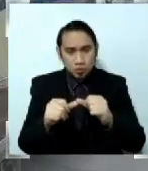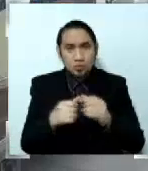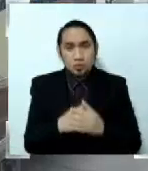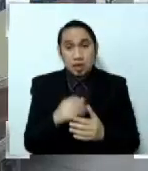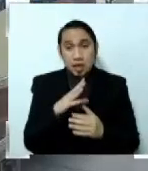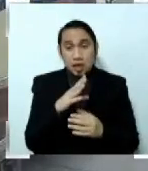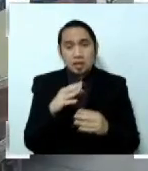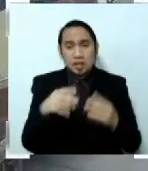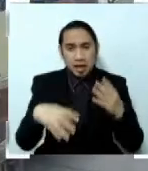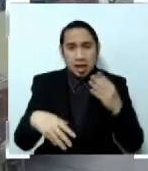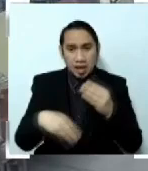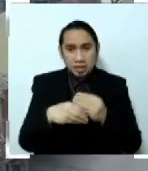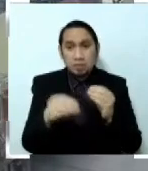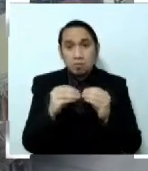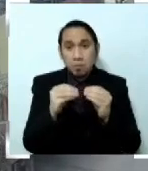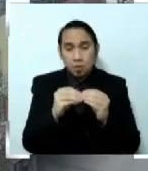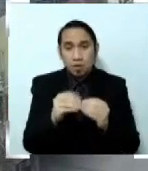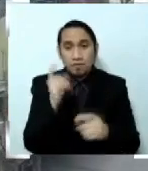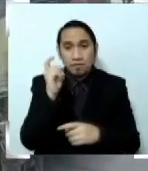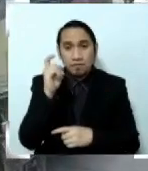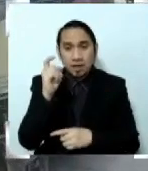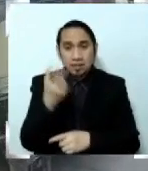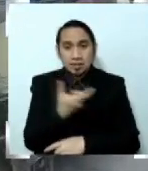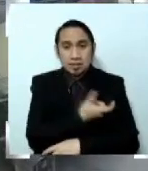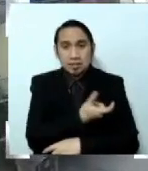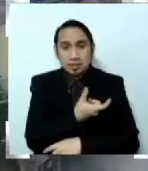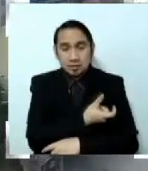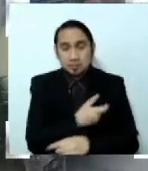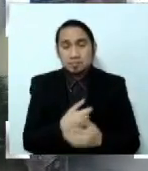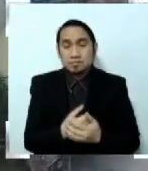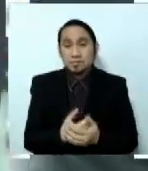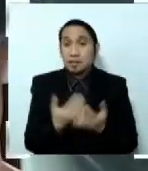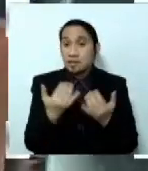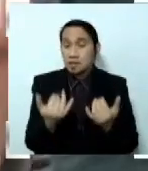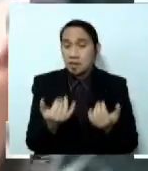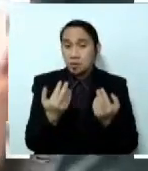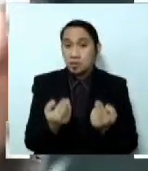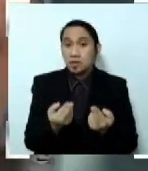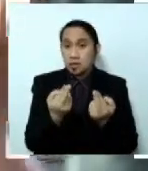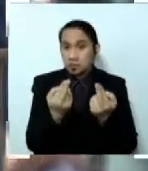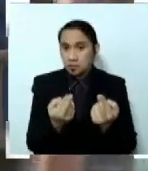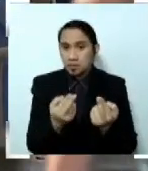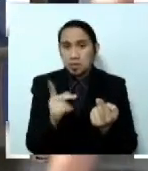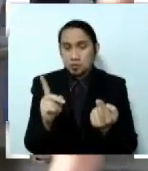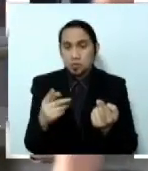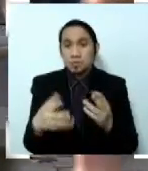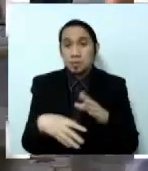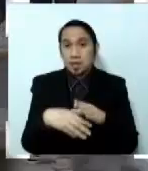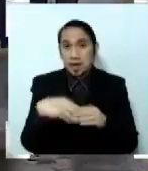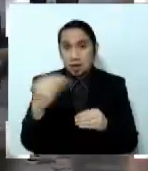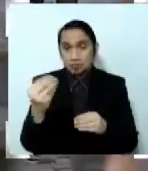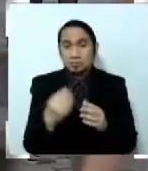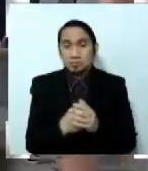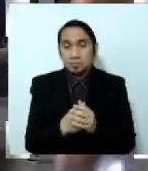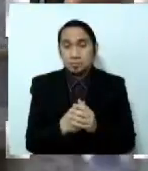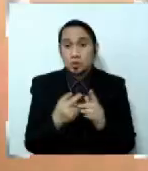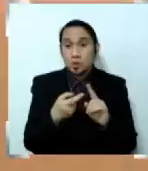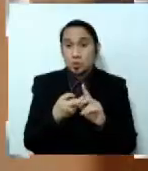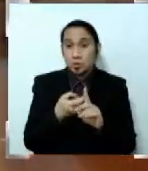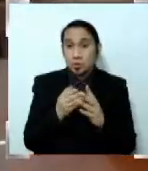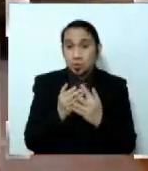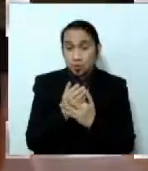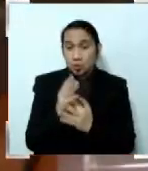natin. Nag-uusap pa rin po ang MMT. Yung pong recommendation ng MMT, lalabas po yan 2 hours kay MMBA Chairman kay